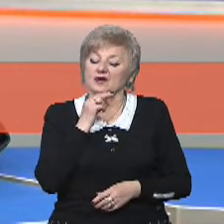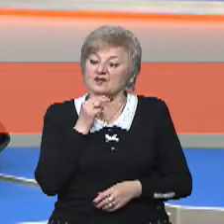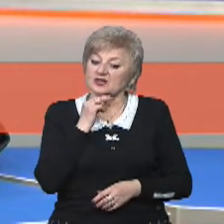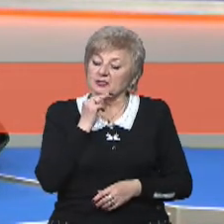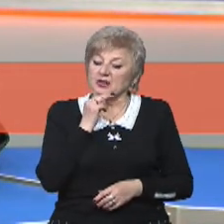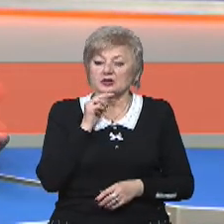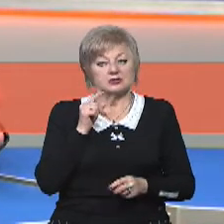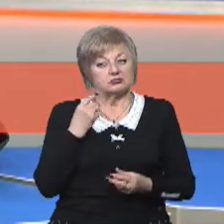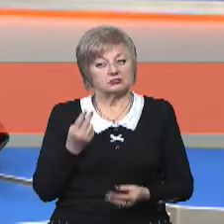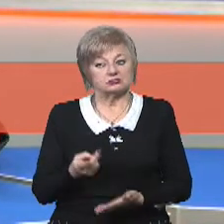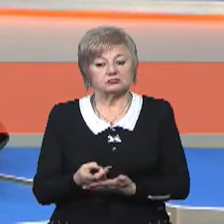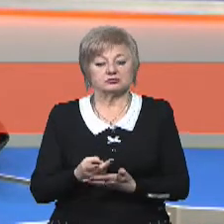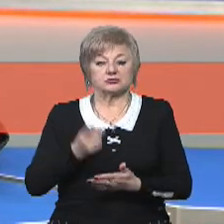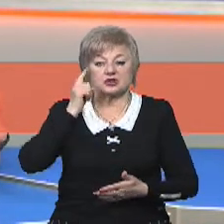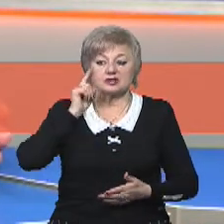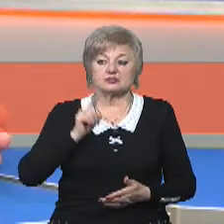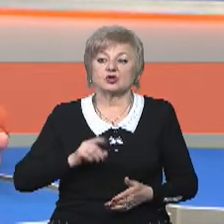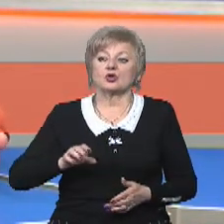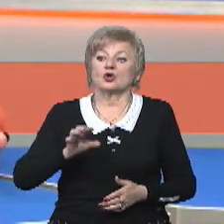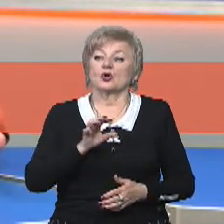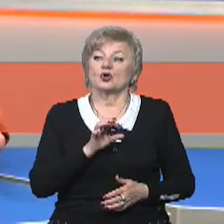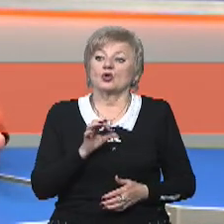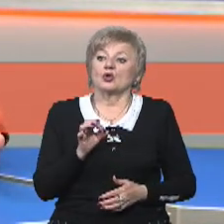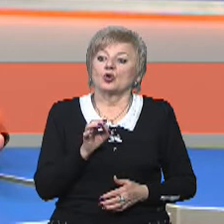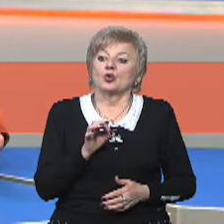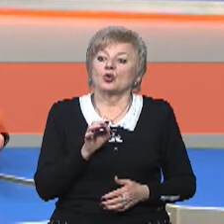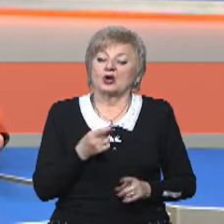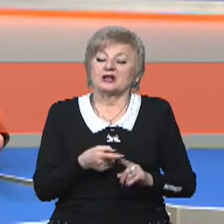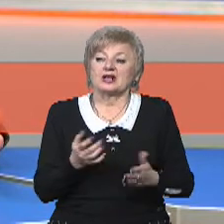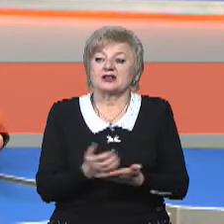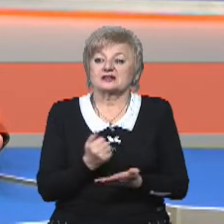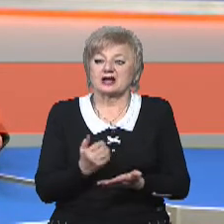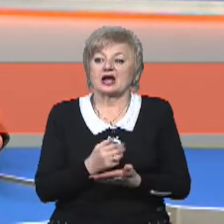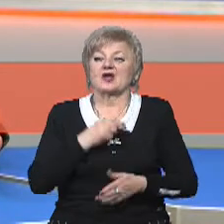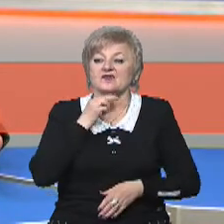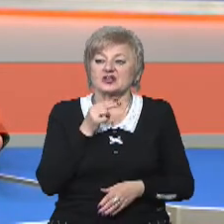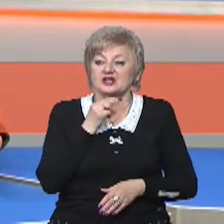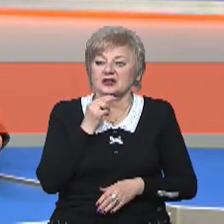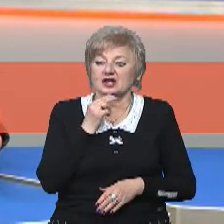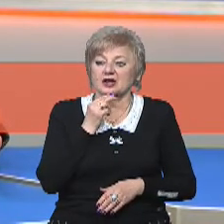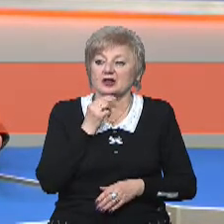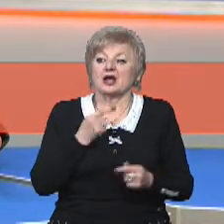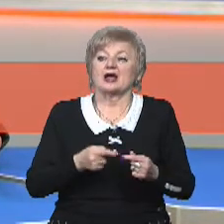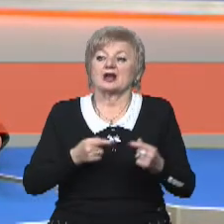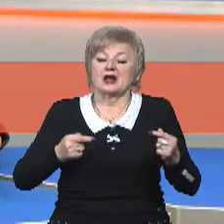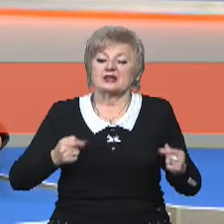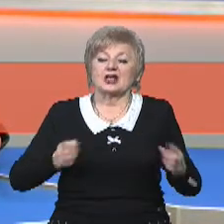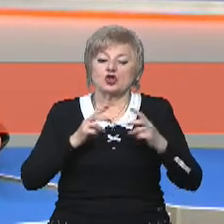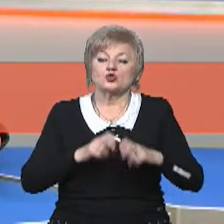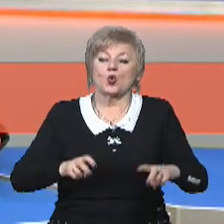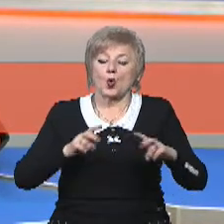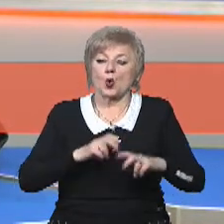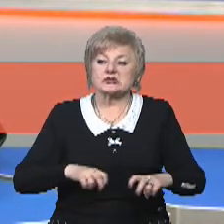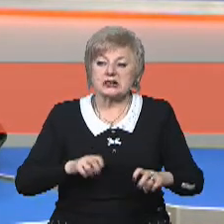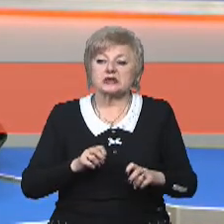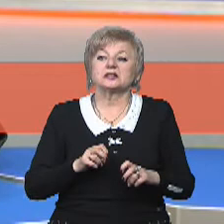останній час, як тільки стало відомо про цю знахідку, увагу різних дослідників, перш